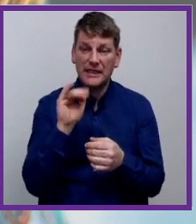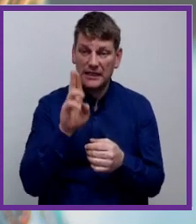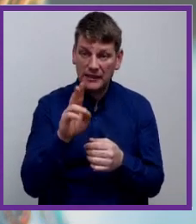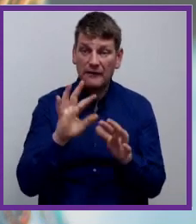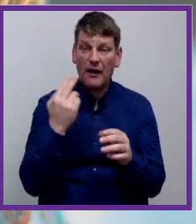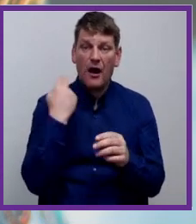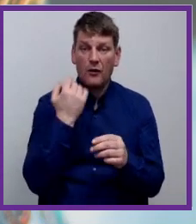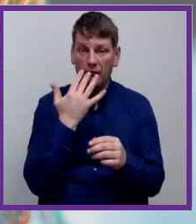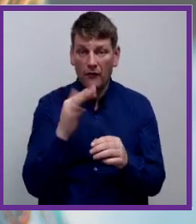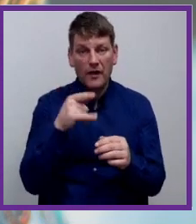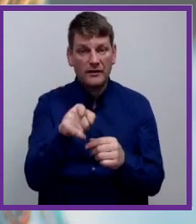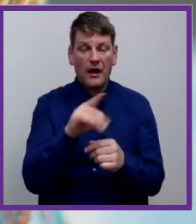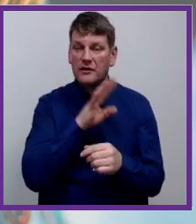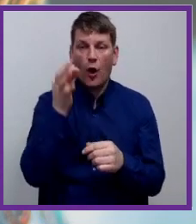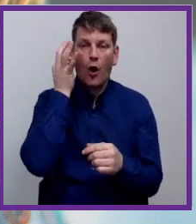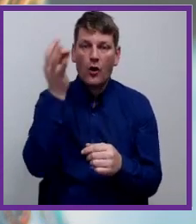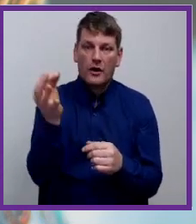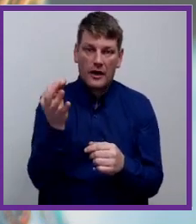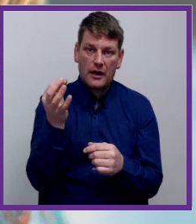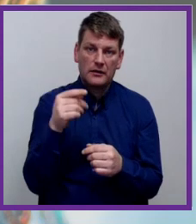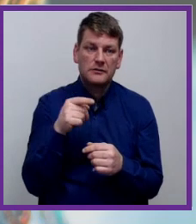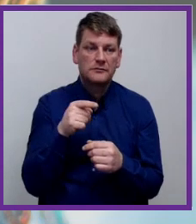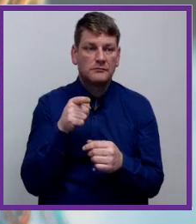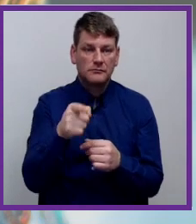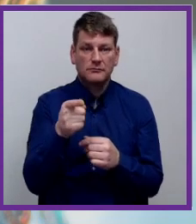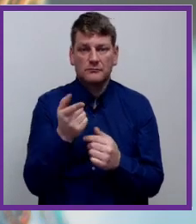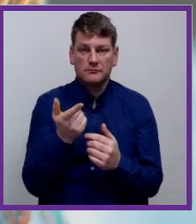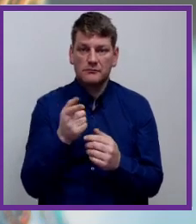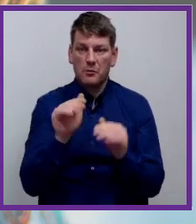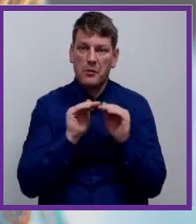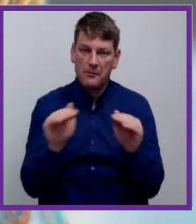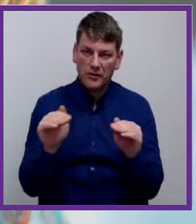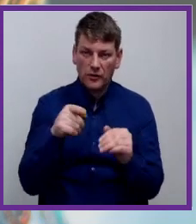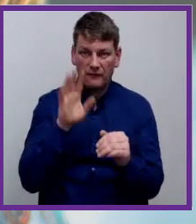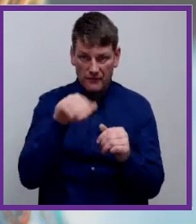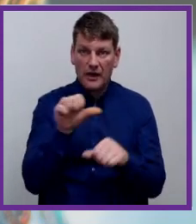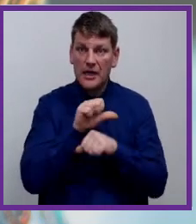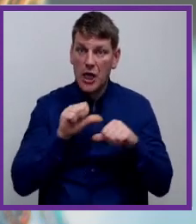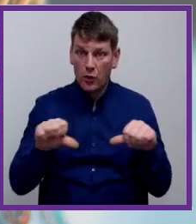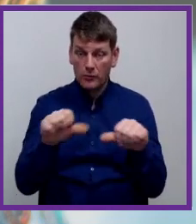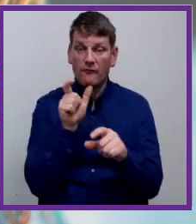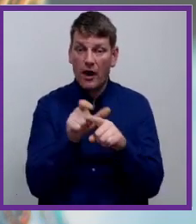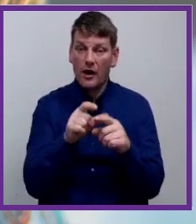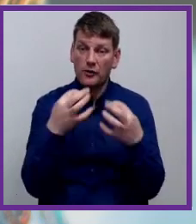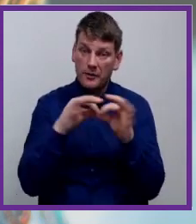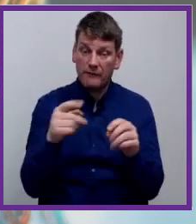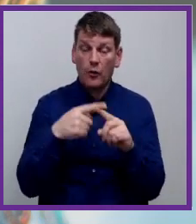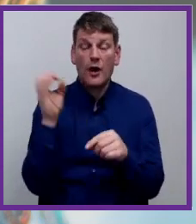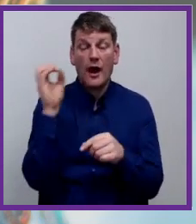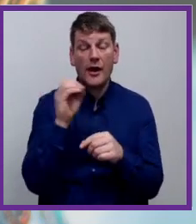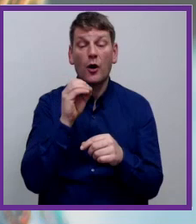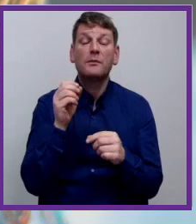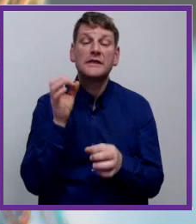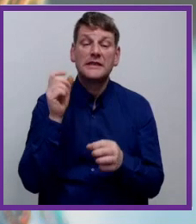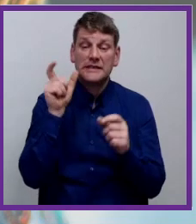uz šādu nekonkrēta tādas ģenerāla klauzulas var pamatot, jo ties var ierobežot vārdu brīvību un Eiropas cilvēktiesību